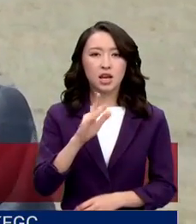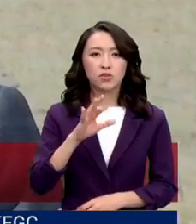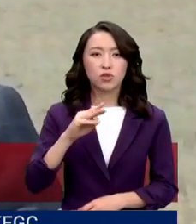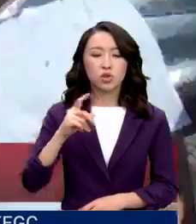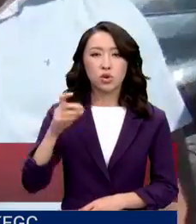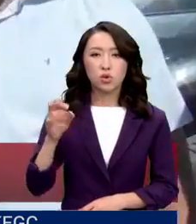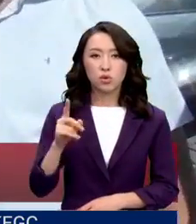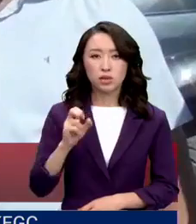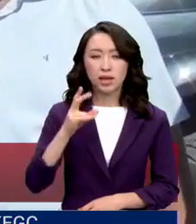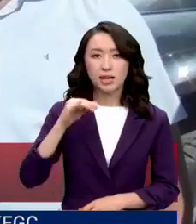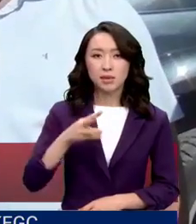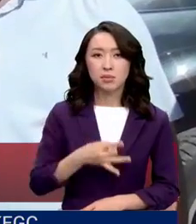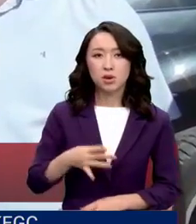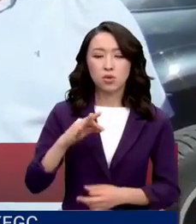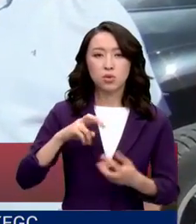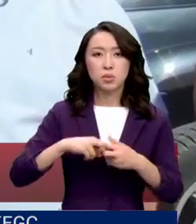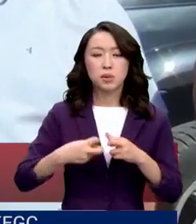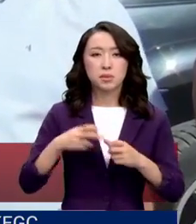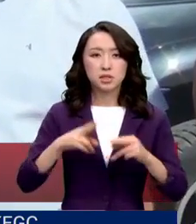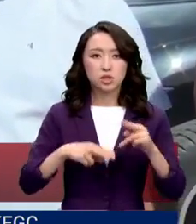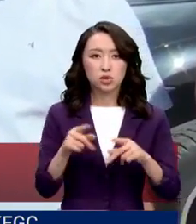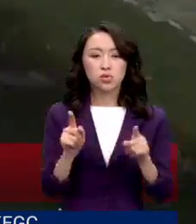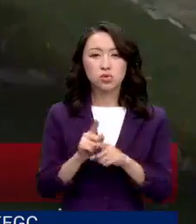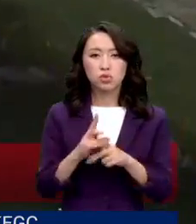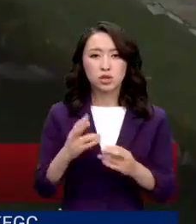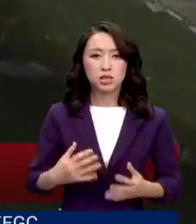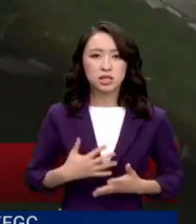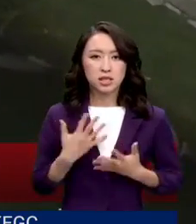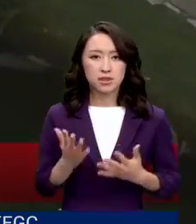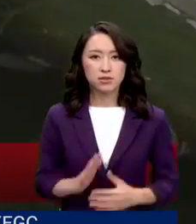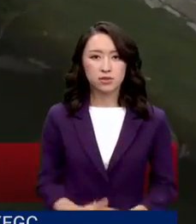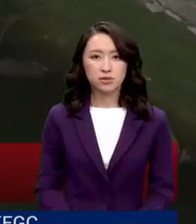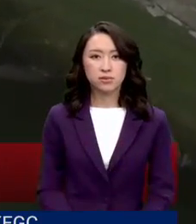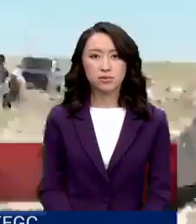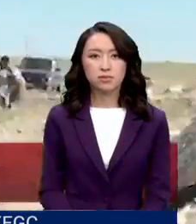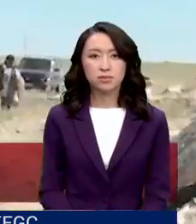«Казводхоз». Аким района от проблемной стройки тоже не в восторге.